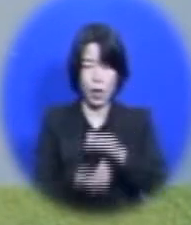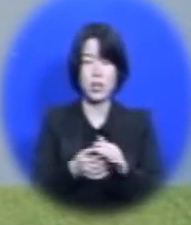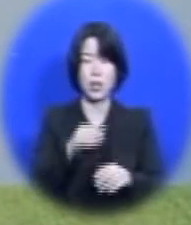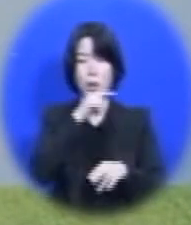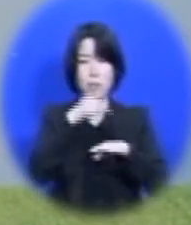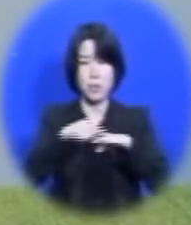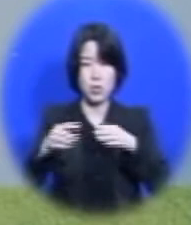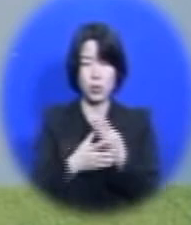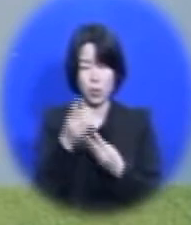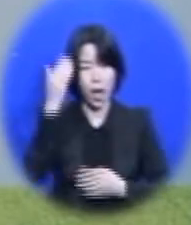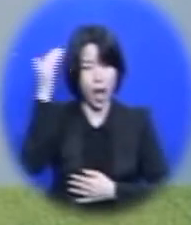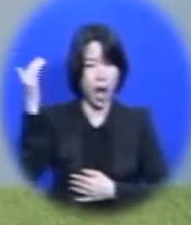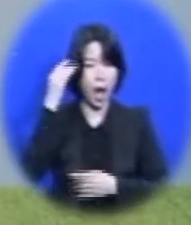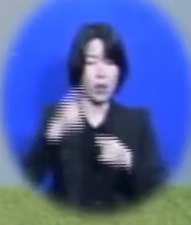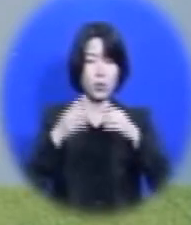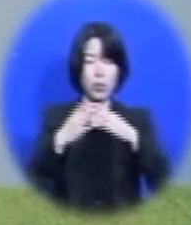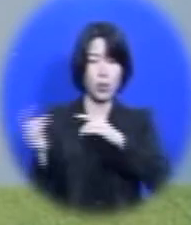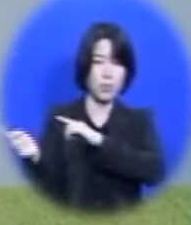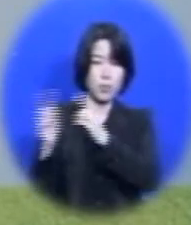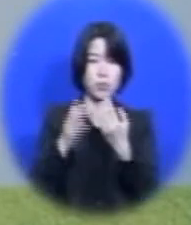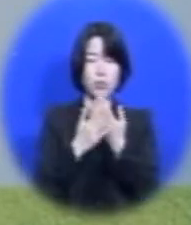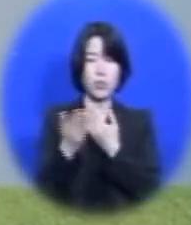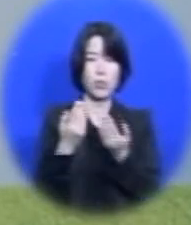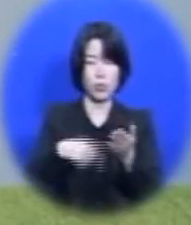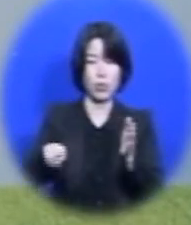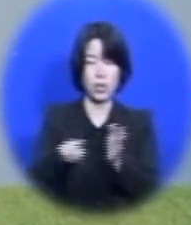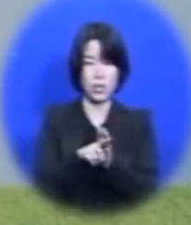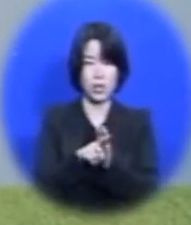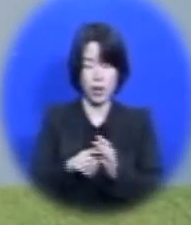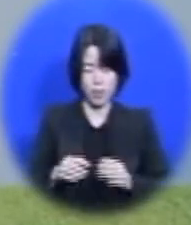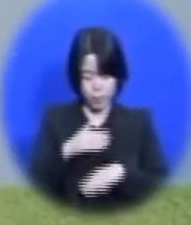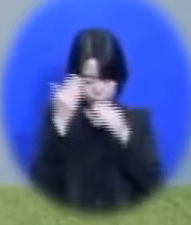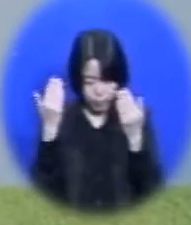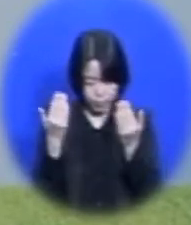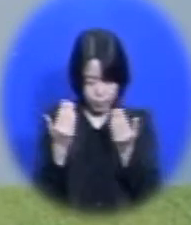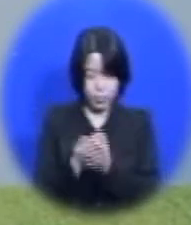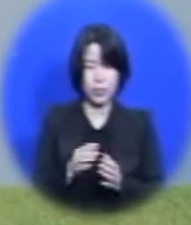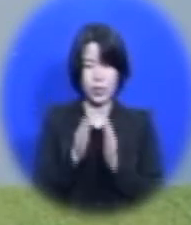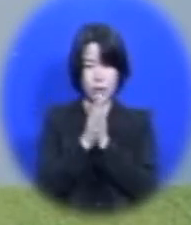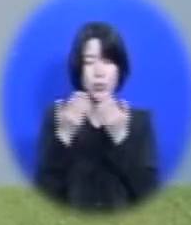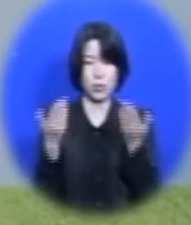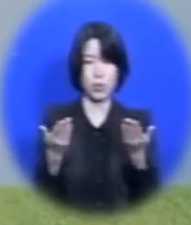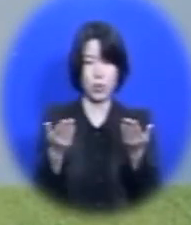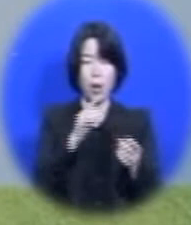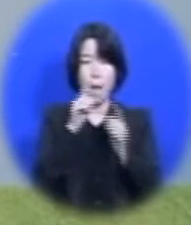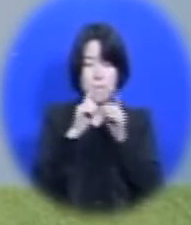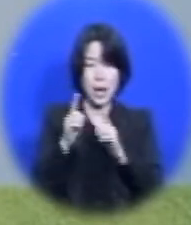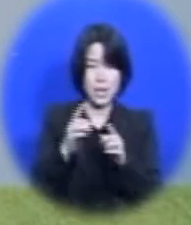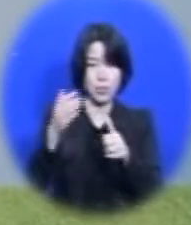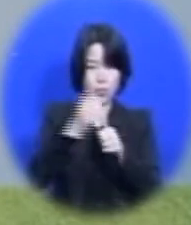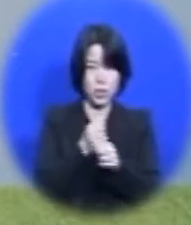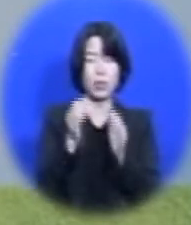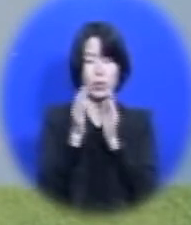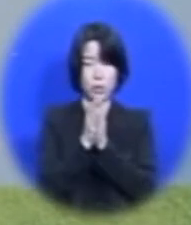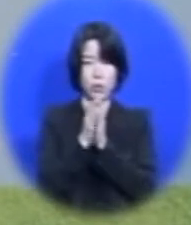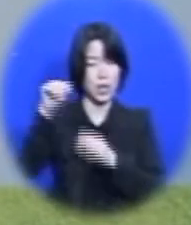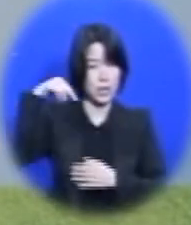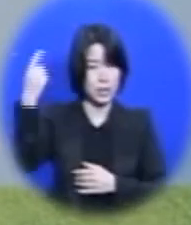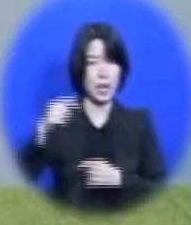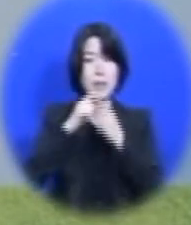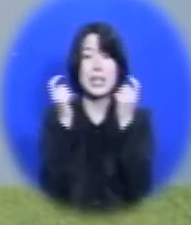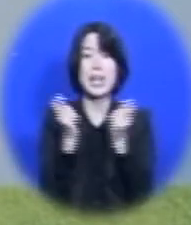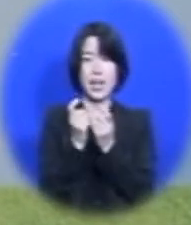한국교회의 부흥을 위해서 전심으로 기도하고 그리고 말씀을 듣고 말씀 붙잡고 또 기도하고 그리고 그 다음에 개인